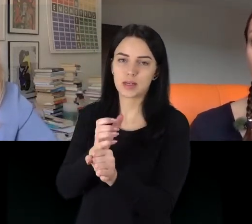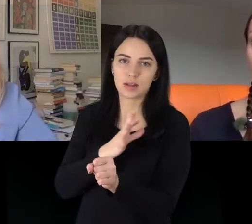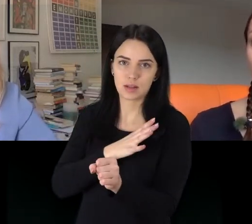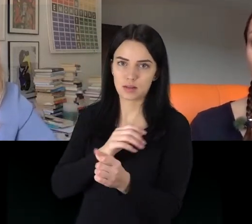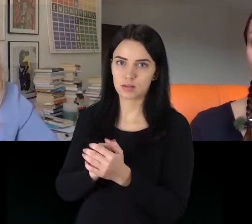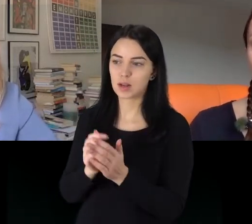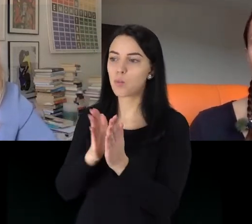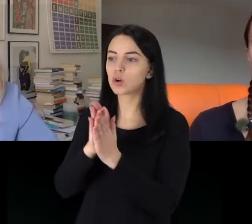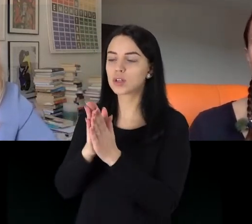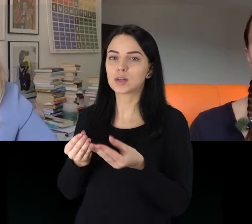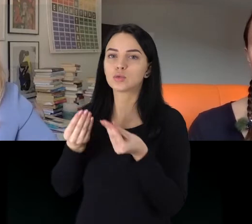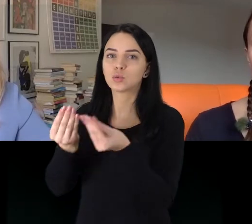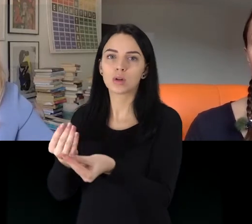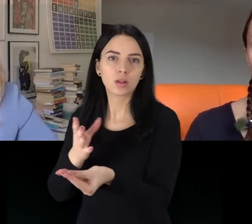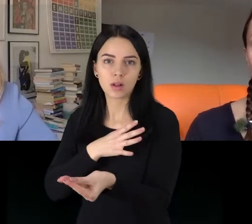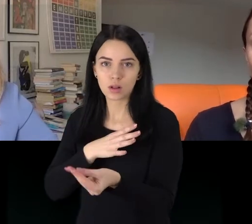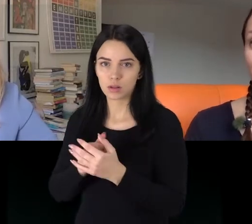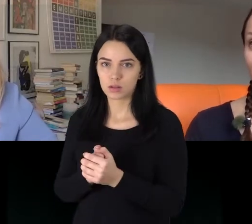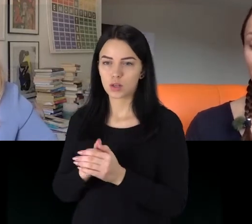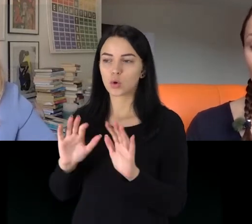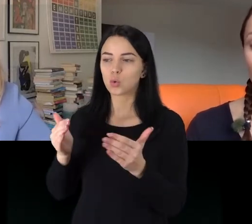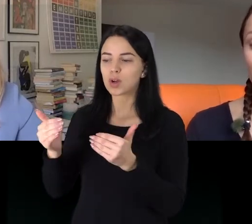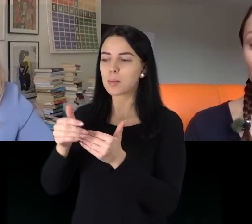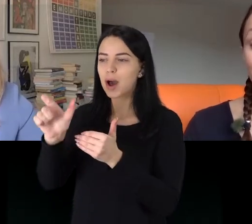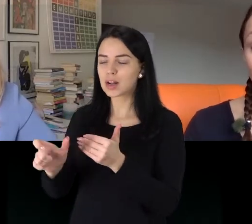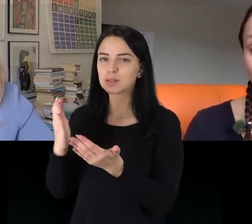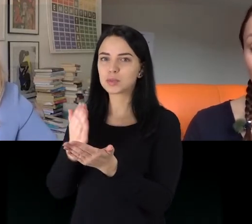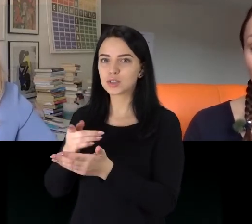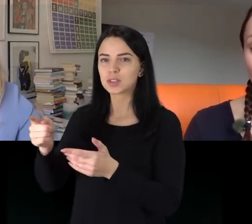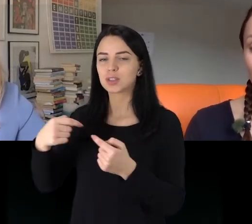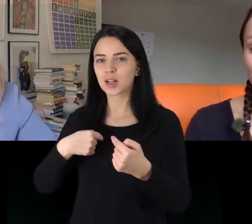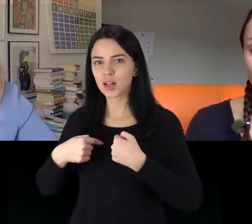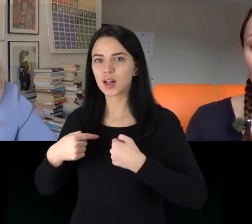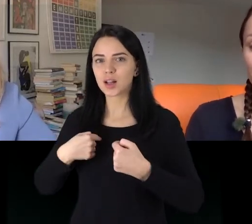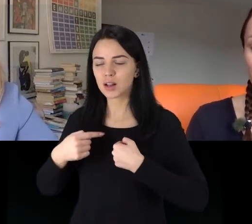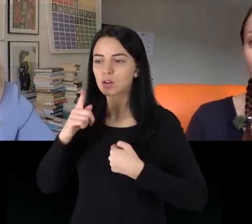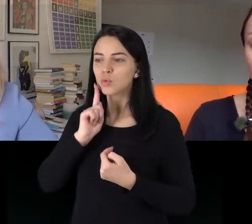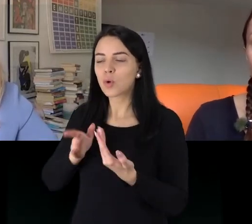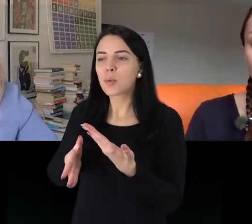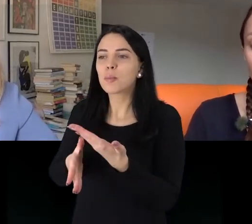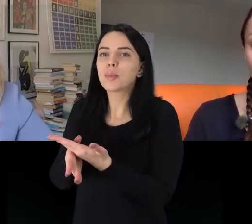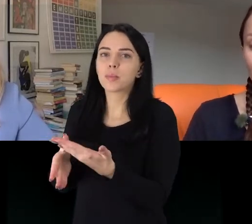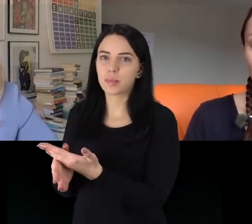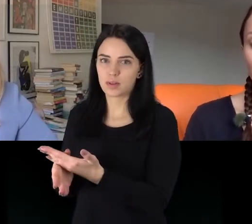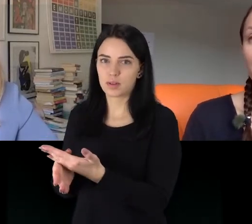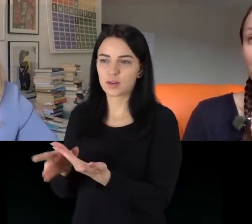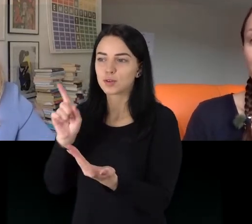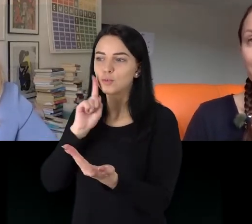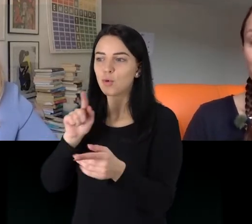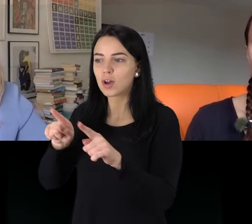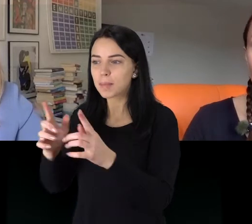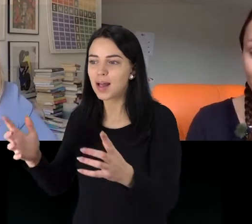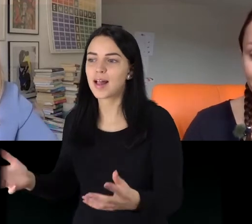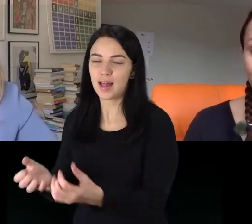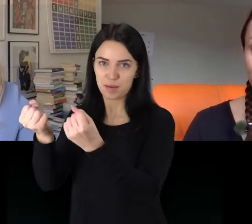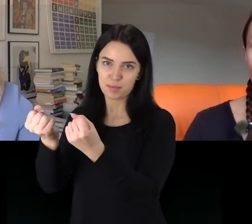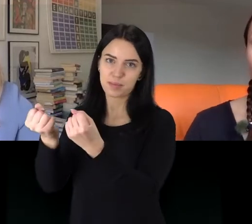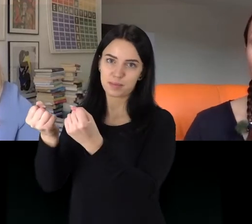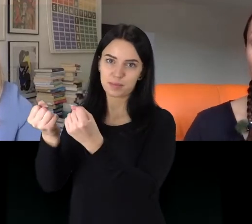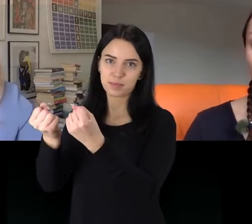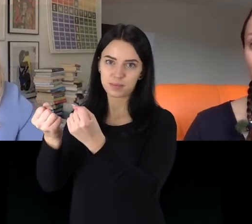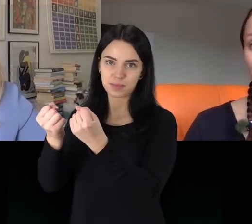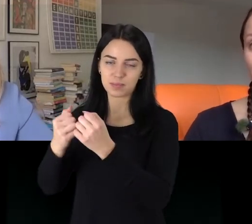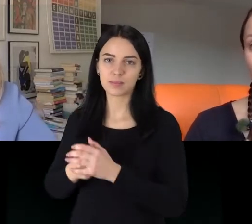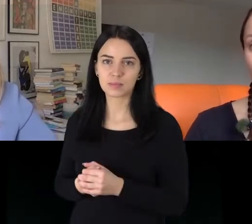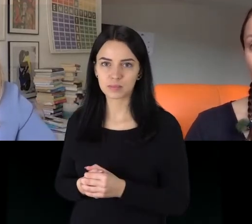dažnai, kai šalia esantis žmogus kenčia, mes norim jam padėti. Mes norim iš ten jį, na, išimti